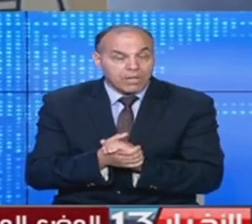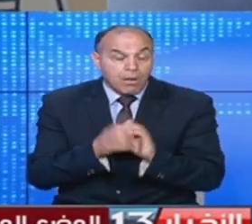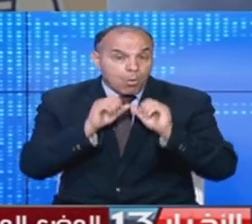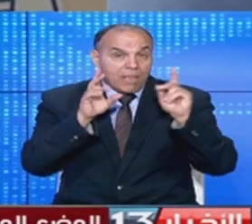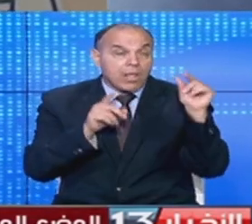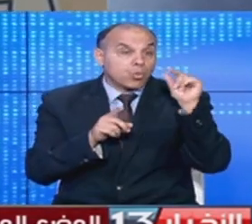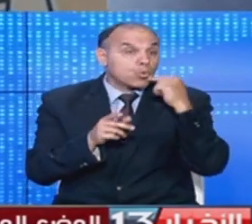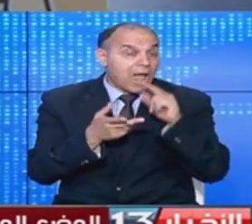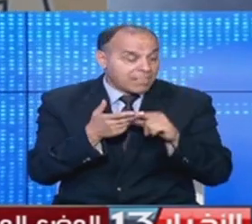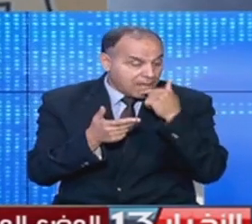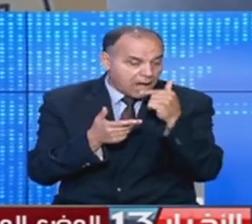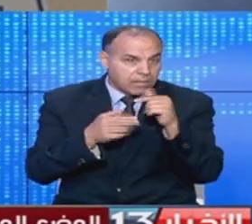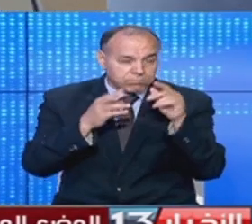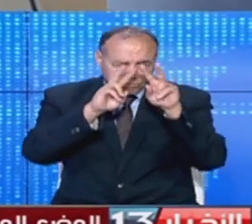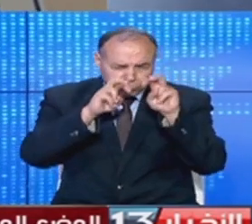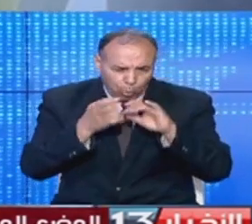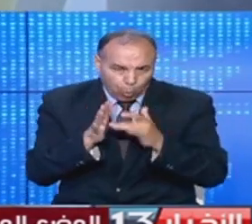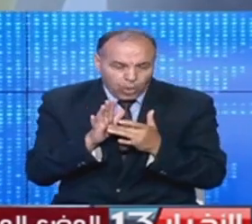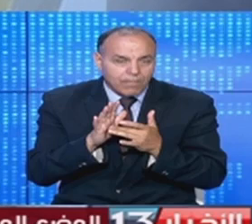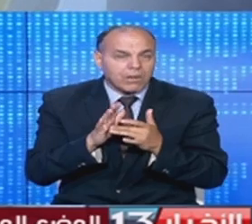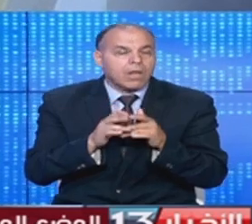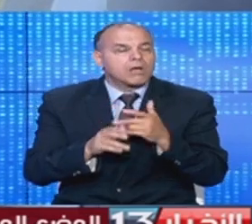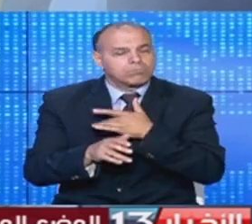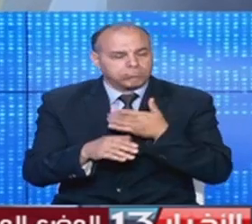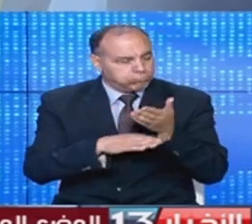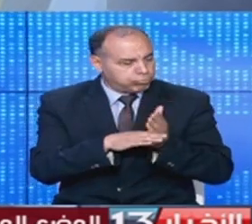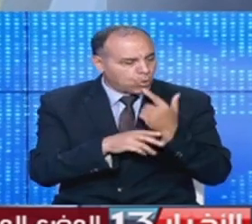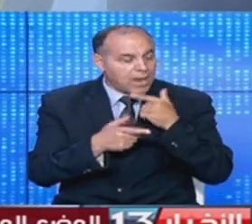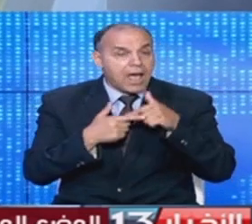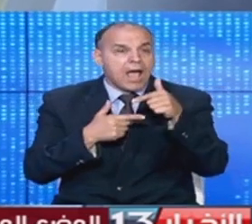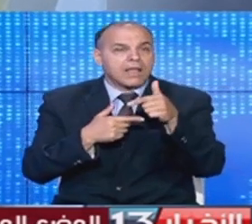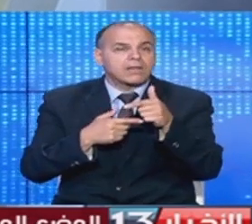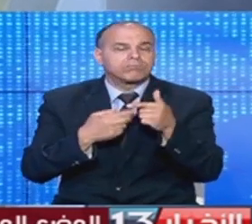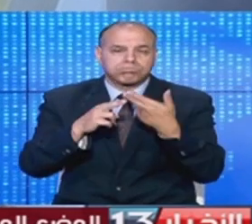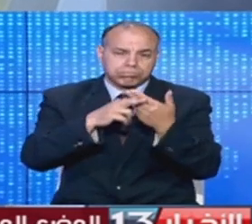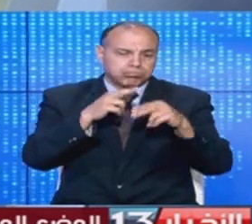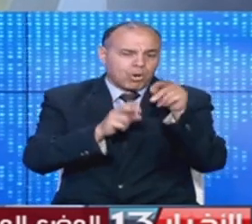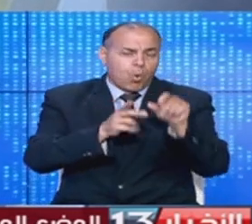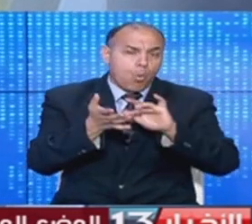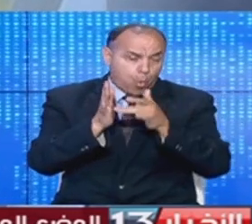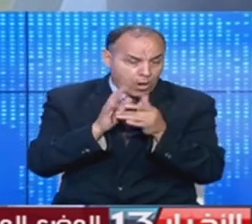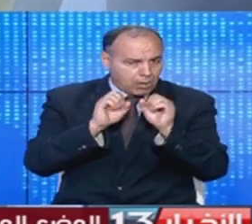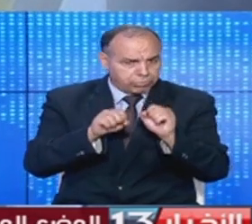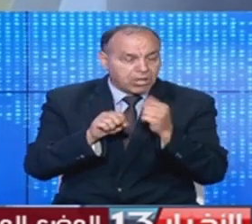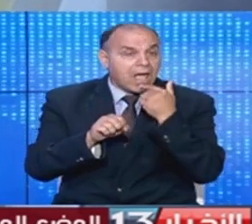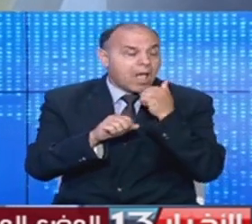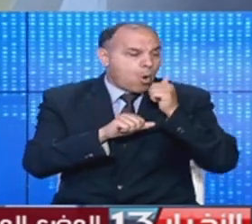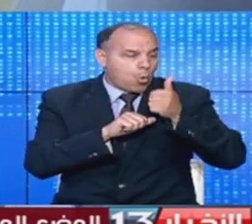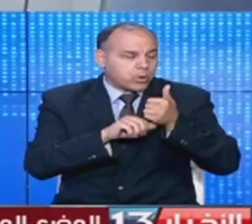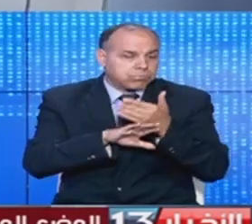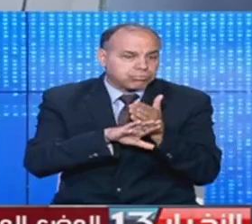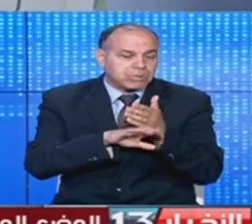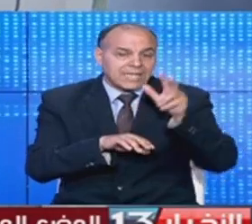بيّن الدكتور أن عملية المسح الشامل تتواصل في ظروف ملائمة وسط تجاوب أهالي الجزيرة، وستنتهي غدا